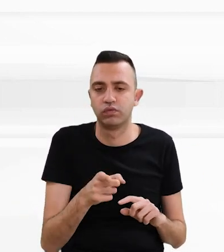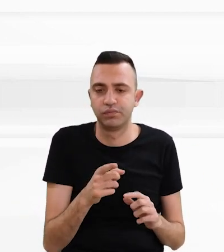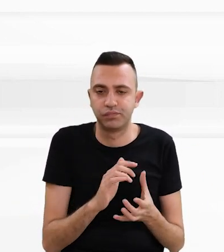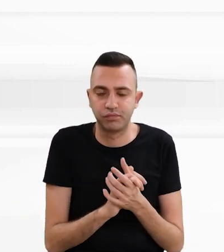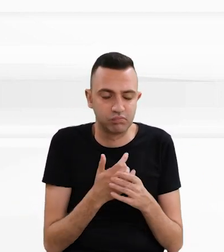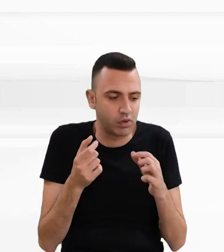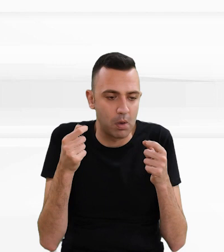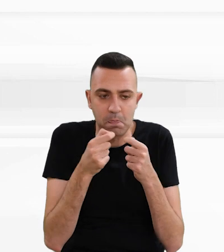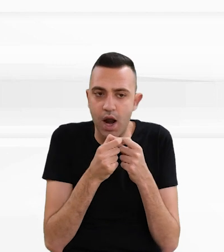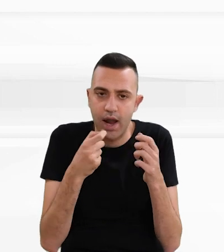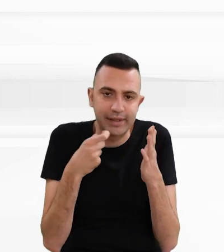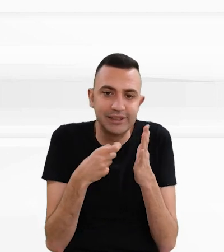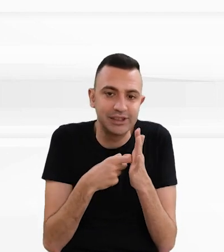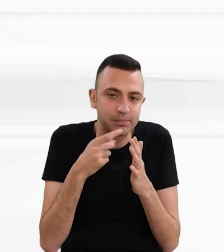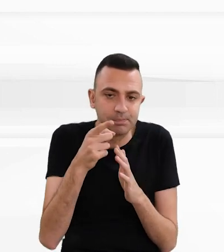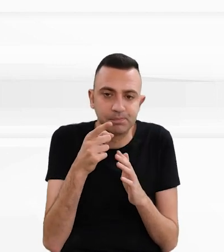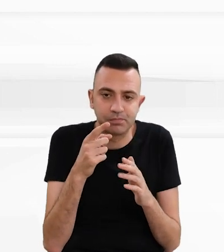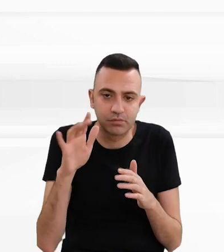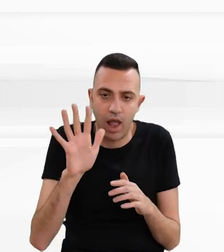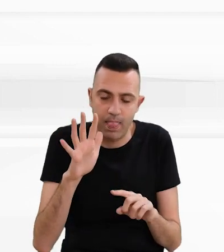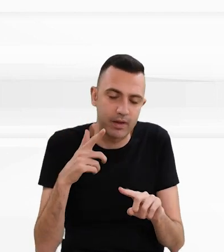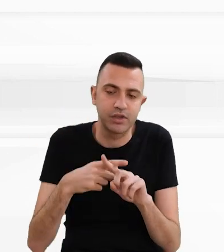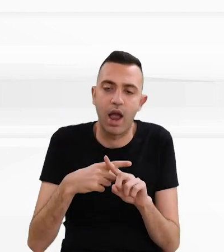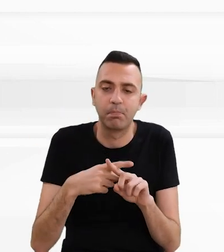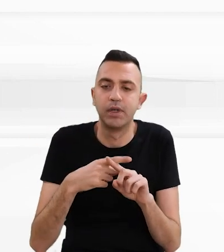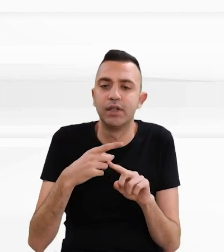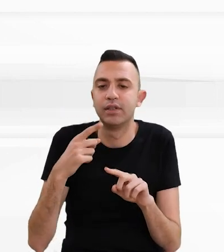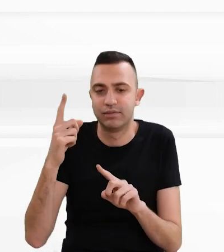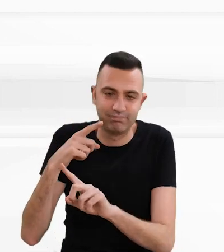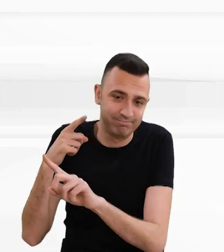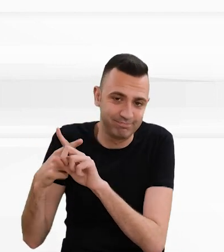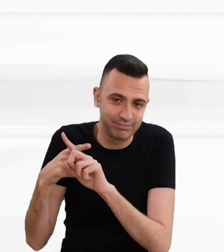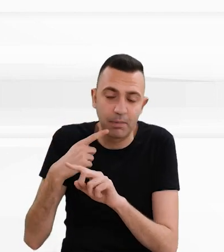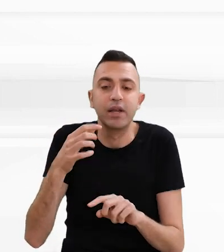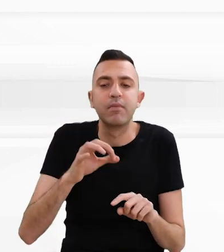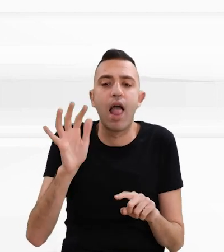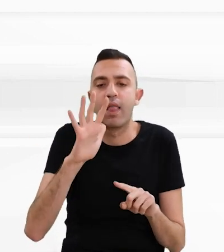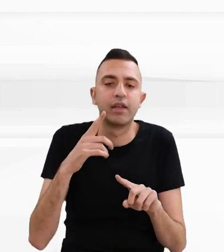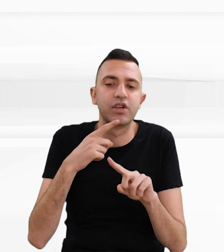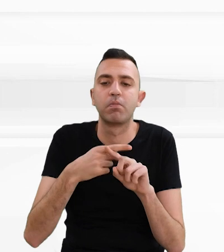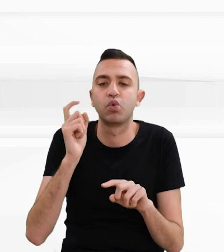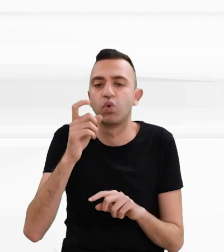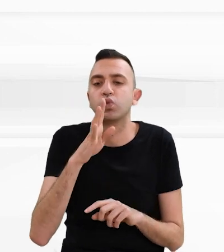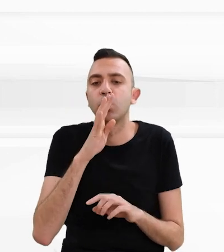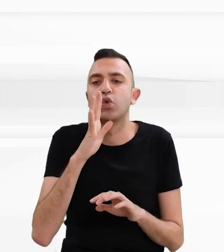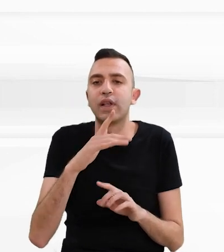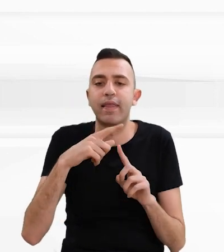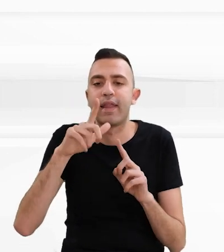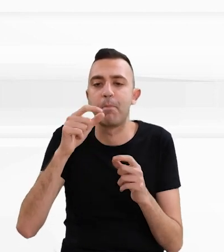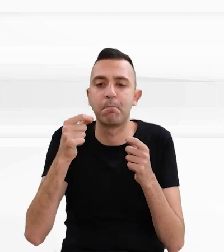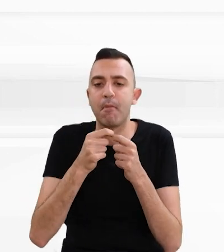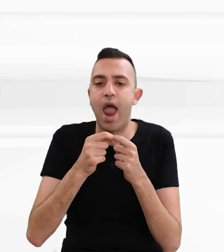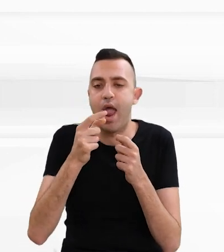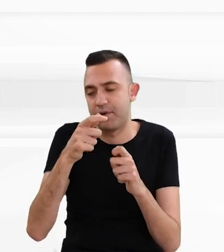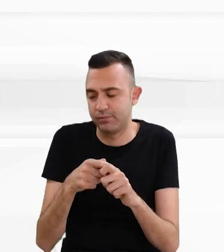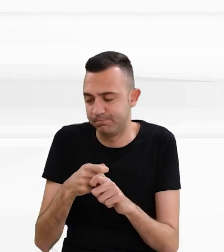Demek ki ikimiz dokuz yani Mesela Bey marka için harcanılan para 50x yani 50 çarpı dokuz